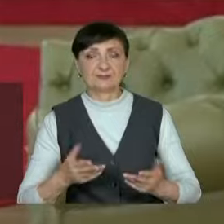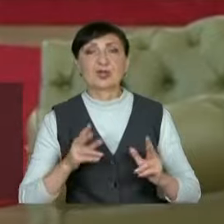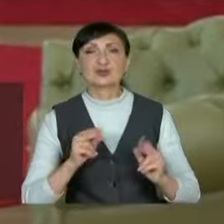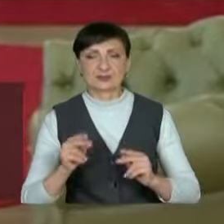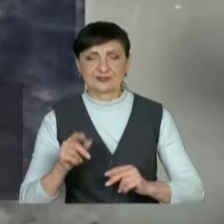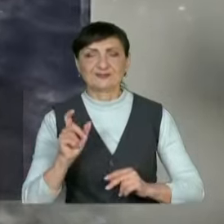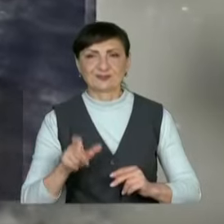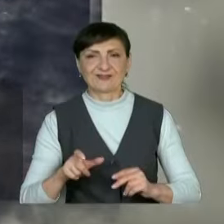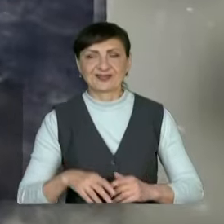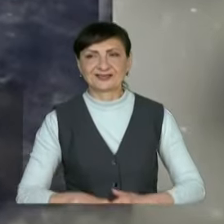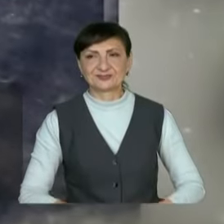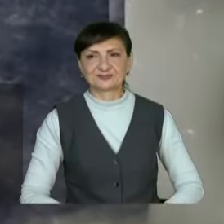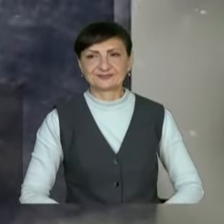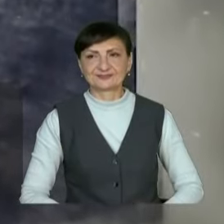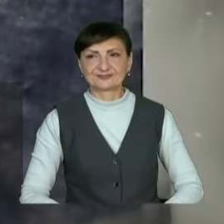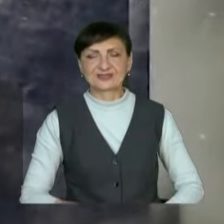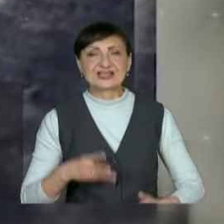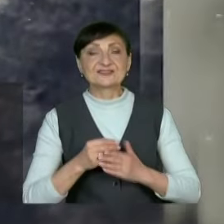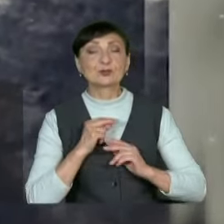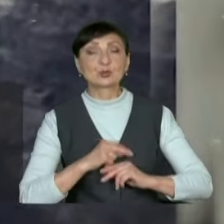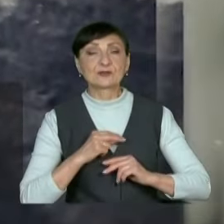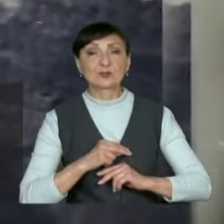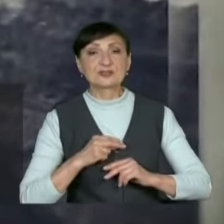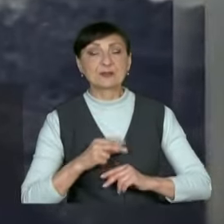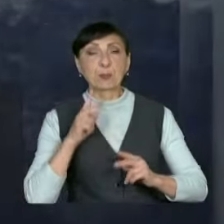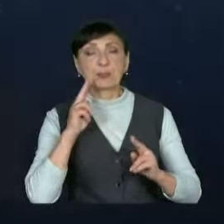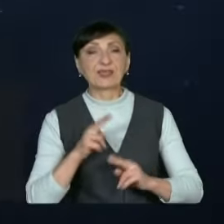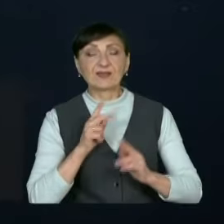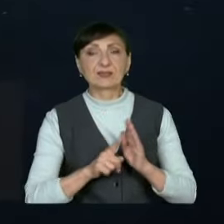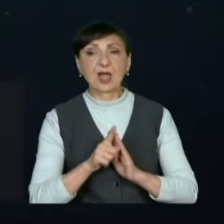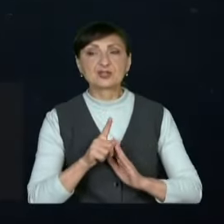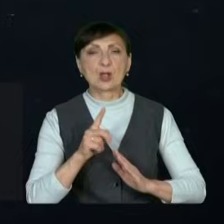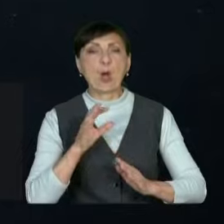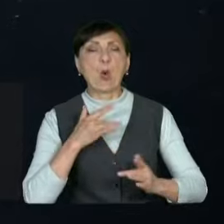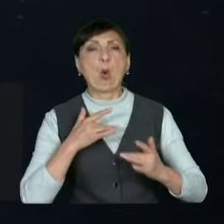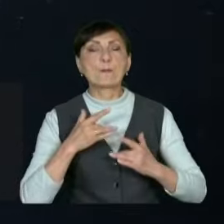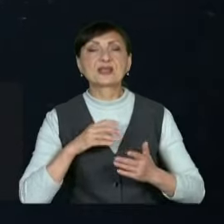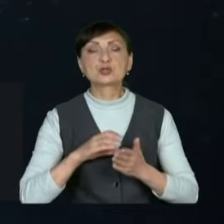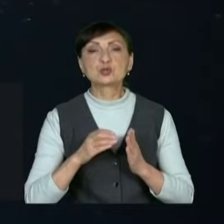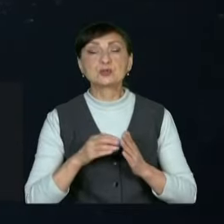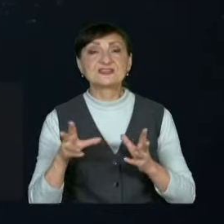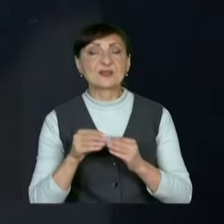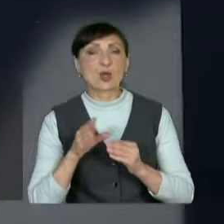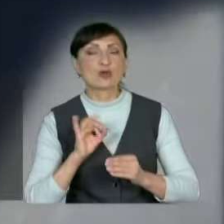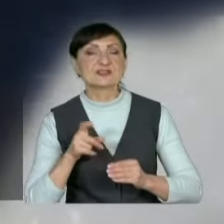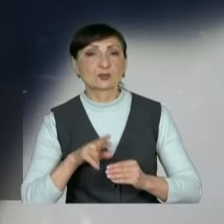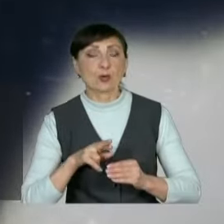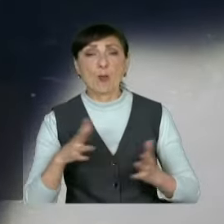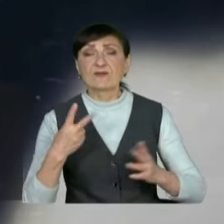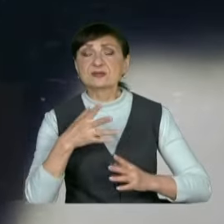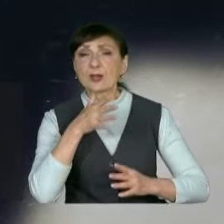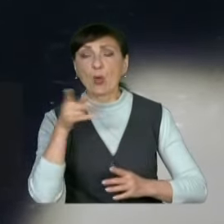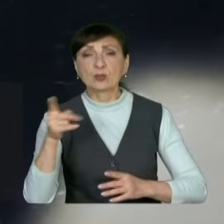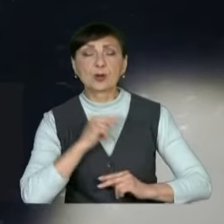счастливый человек. Свою трудовую деятельность певец начал солистом оперной студии при консерватории. Более 25 лет